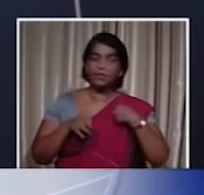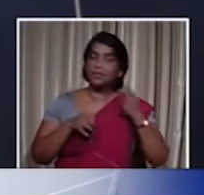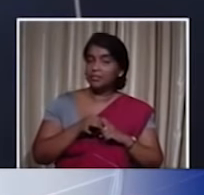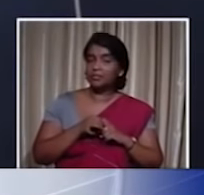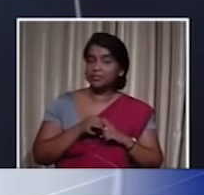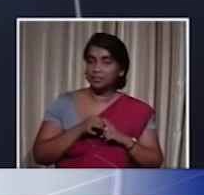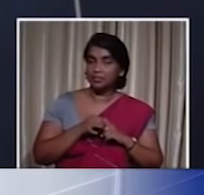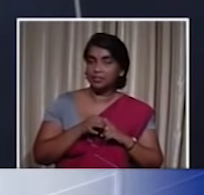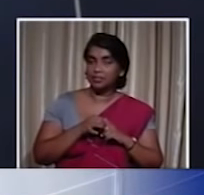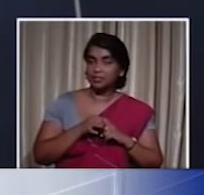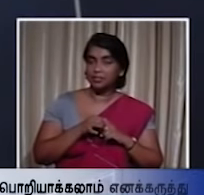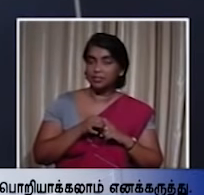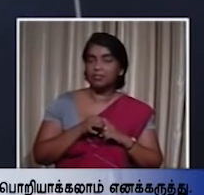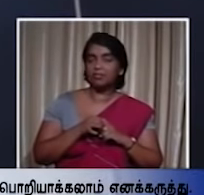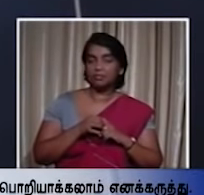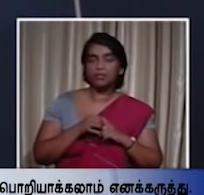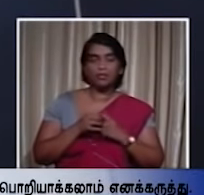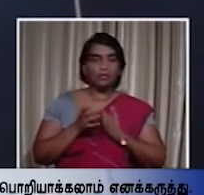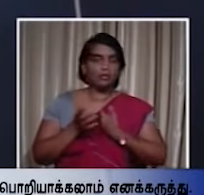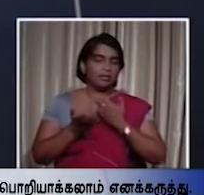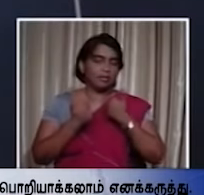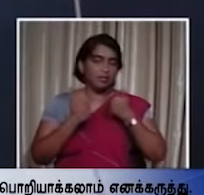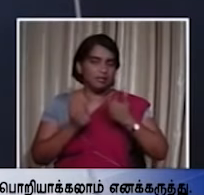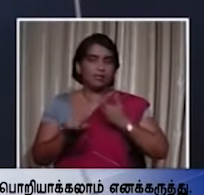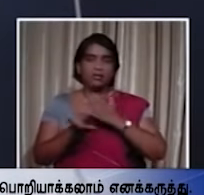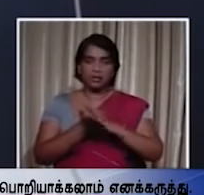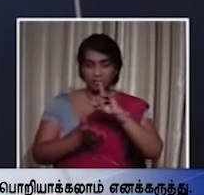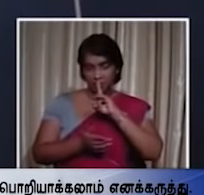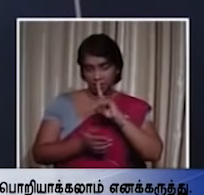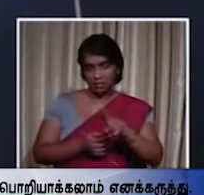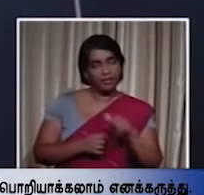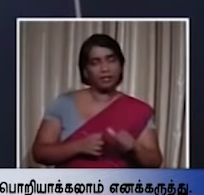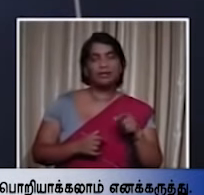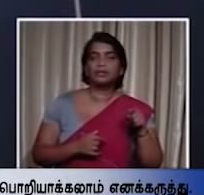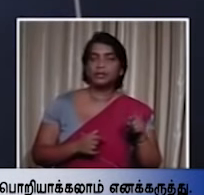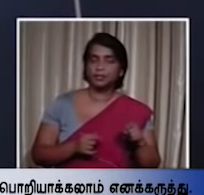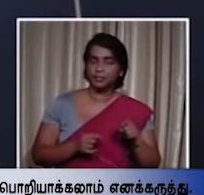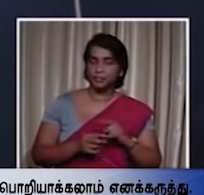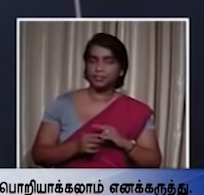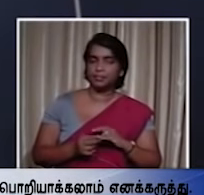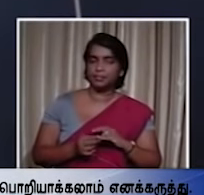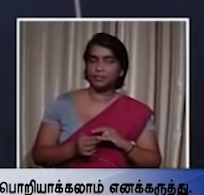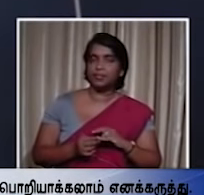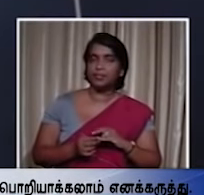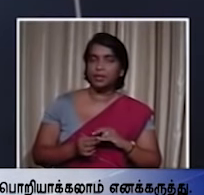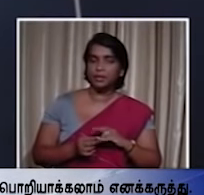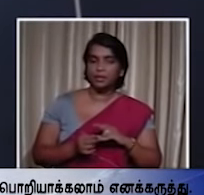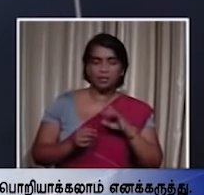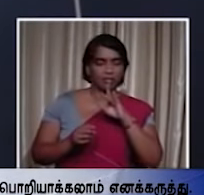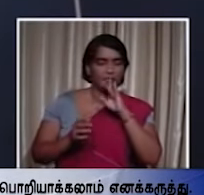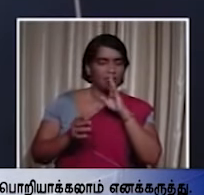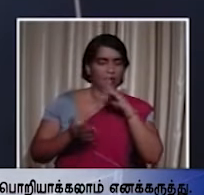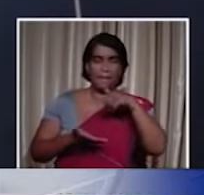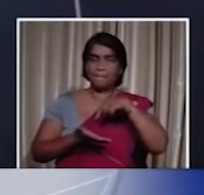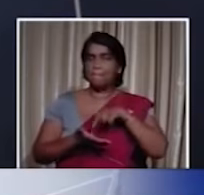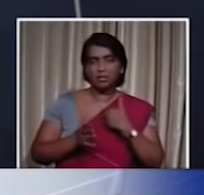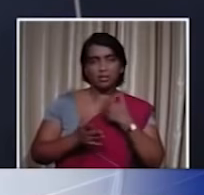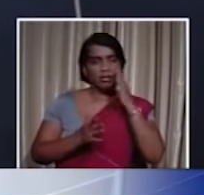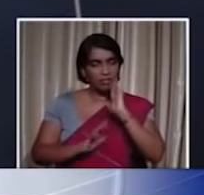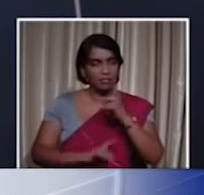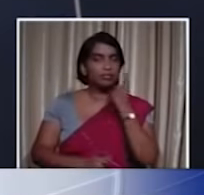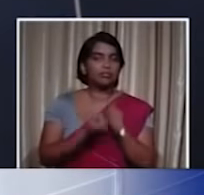கேட்கப்பட வேண்டும். அது தொடர்பாக ஒரு நீதி விசாரணை நடத்தப்பட வேண்டும் என்கின்றவர்களுடைய கோரிக்கை நியாயமானது. ஆனால் கடந்த 30 ஆண்டுகளாக எங்களுடைய